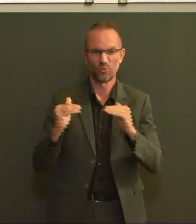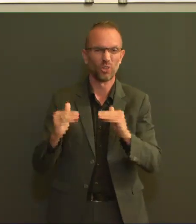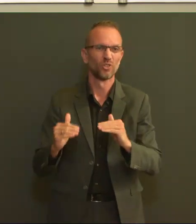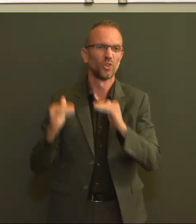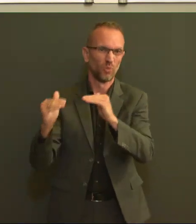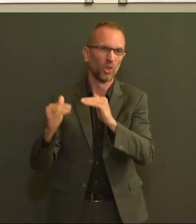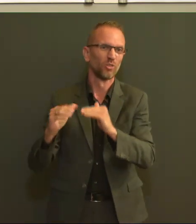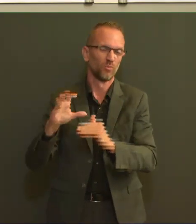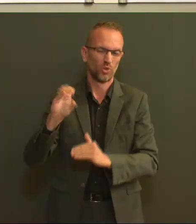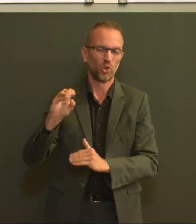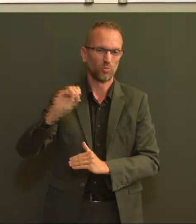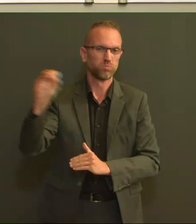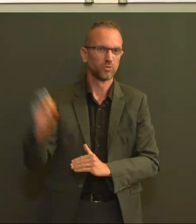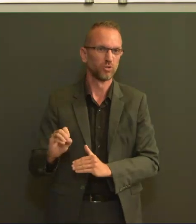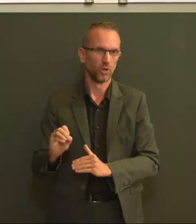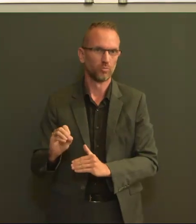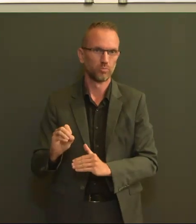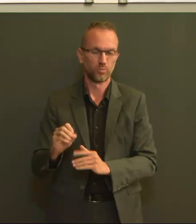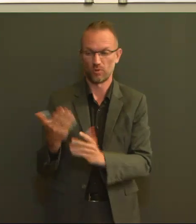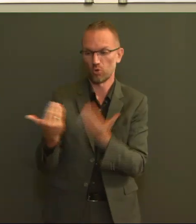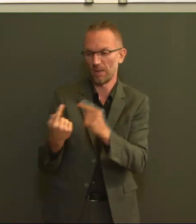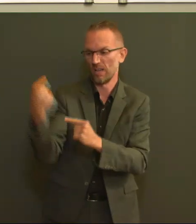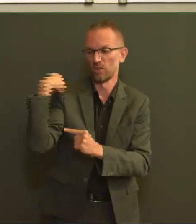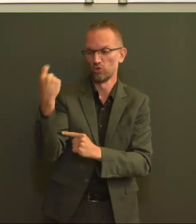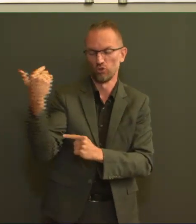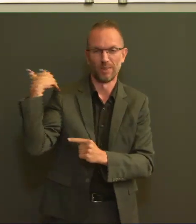30% par rapport à la semaine précédente.